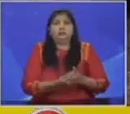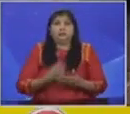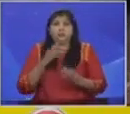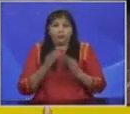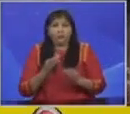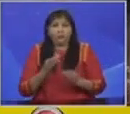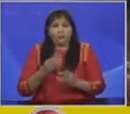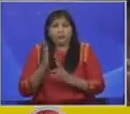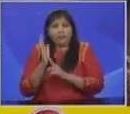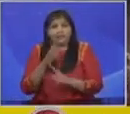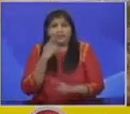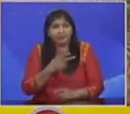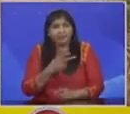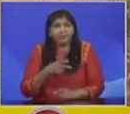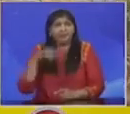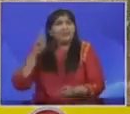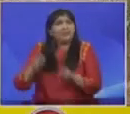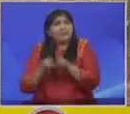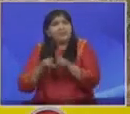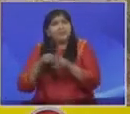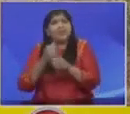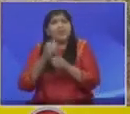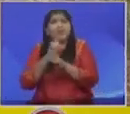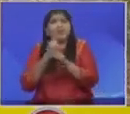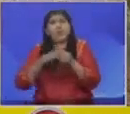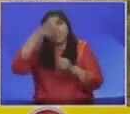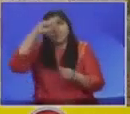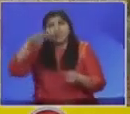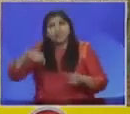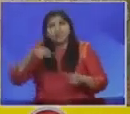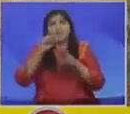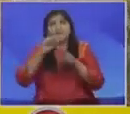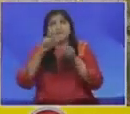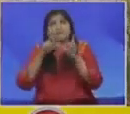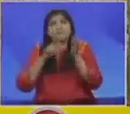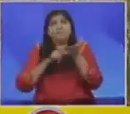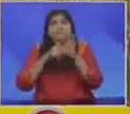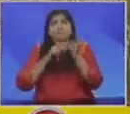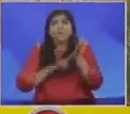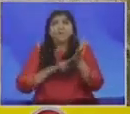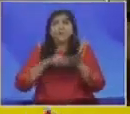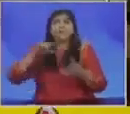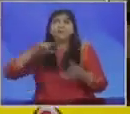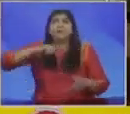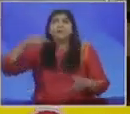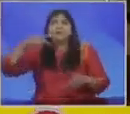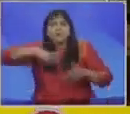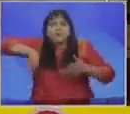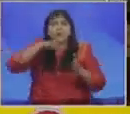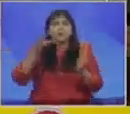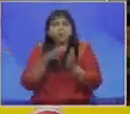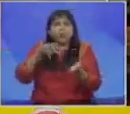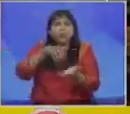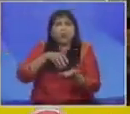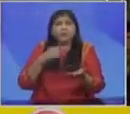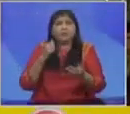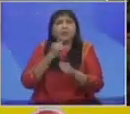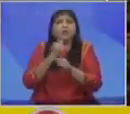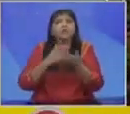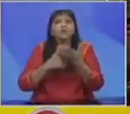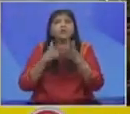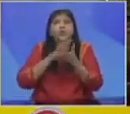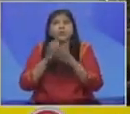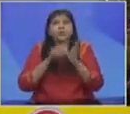बात। इसी तरह गुजरात के पाटन जिले में कामराज भाई चौधरी ने घर में ही सहजन